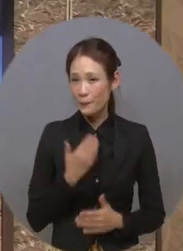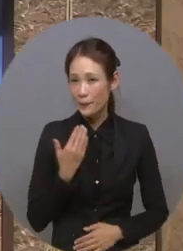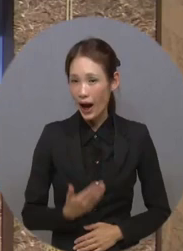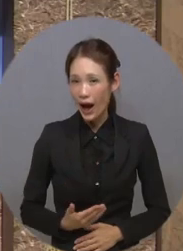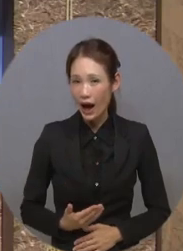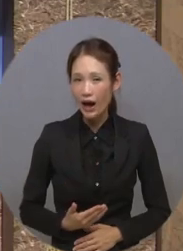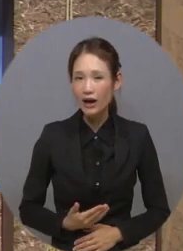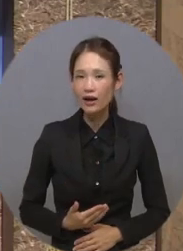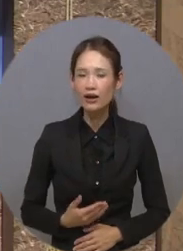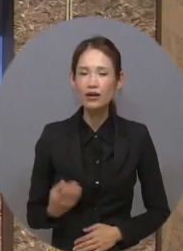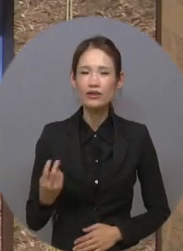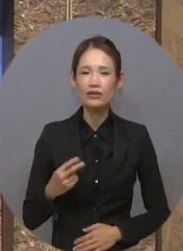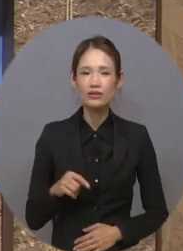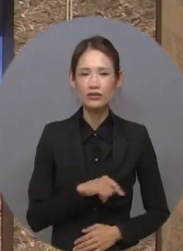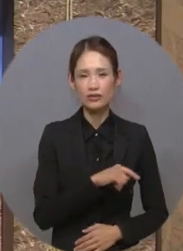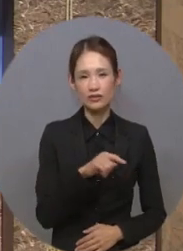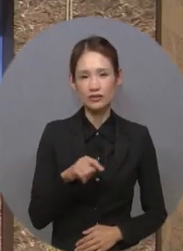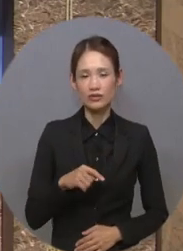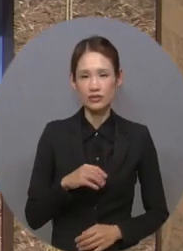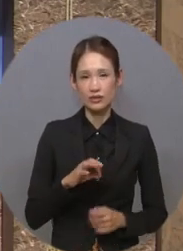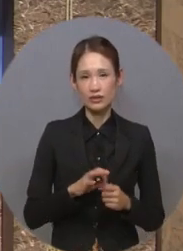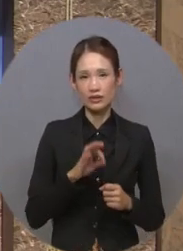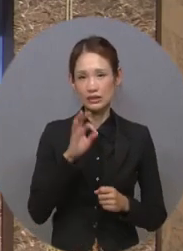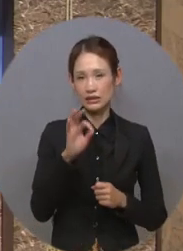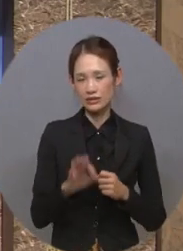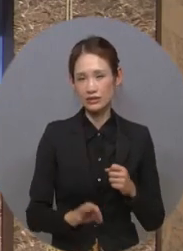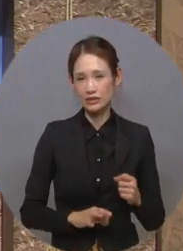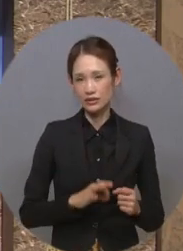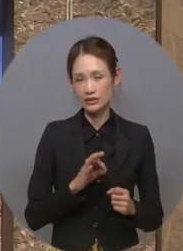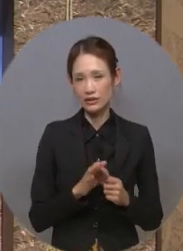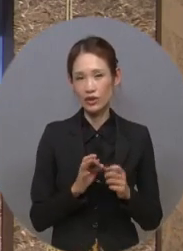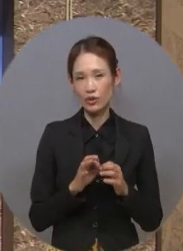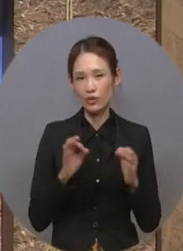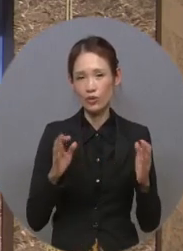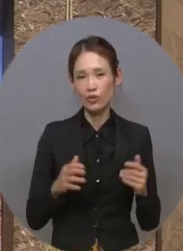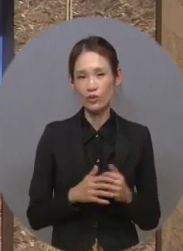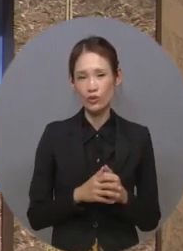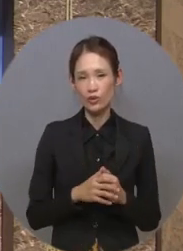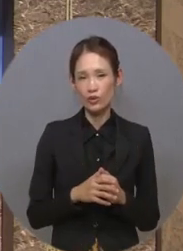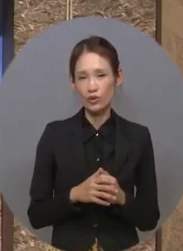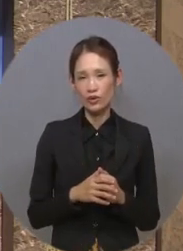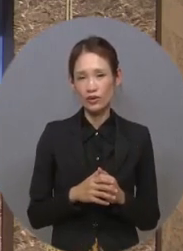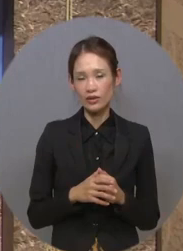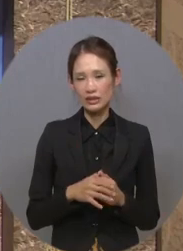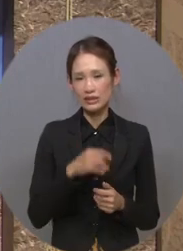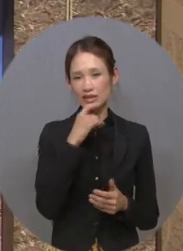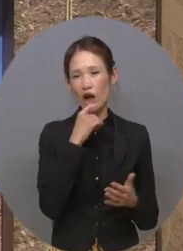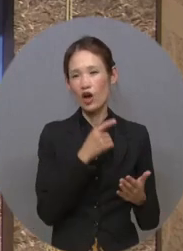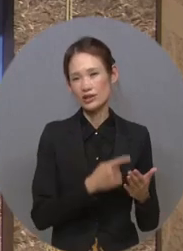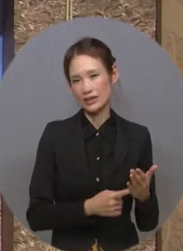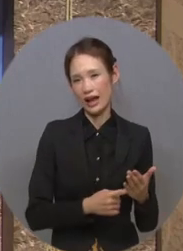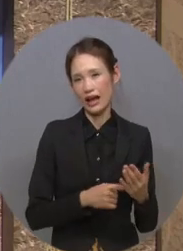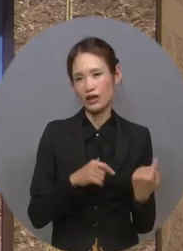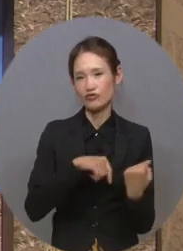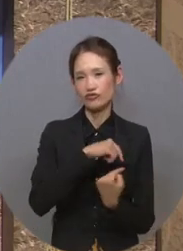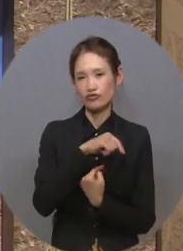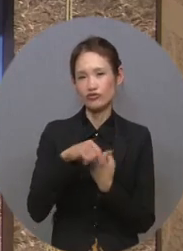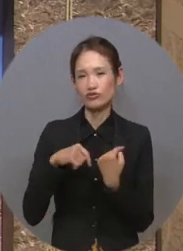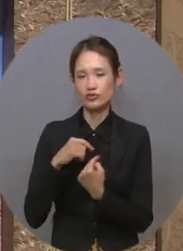또 우리가 이제 한 10여 년 동안 이제 교외선이 적자 운행이 돼서 이제